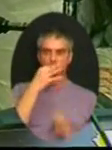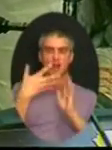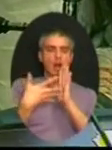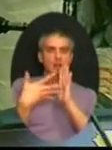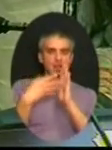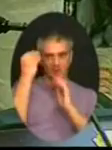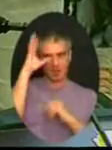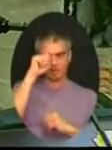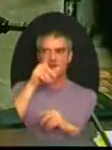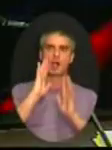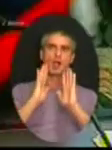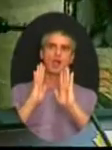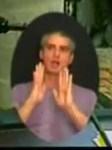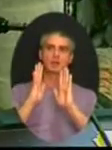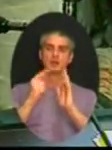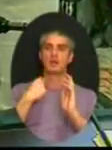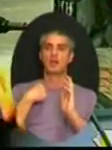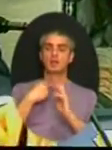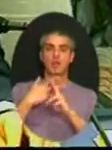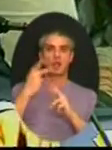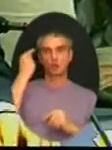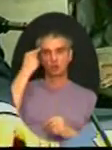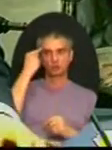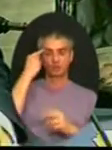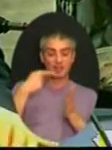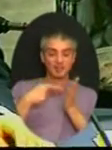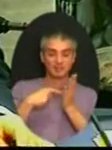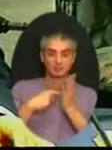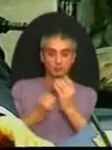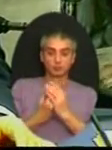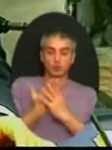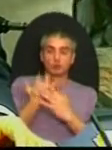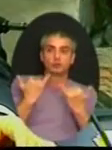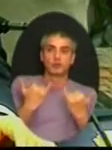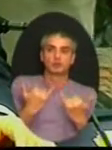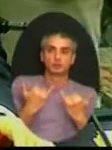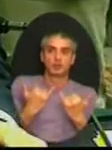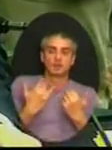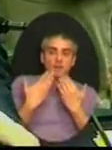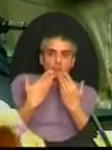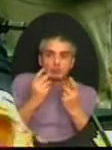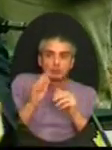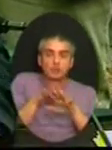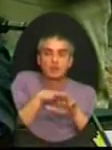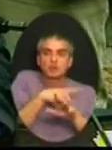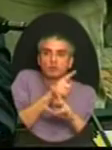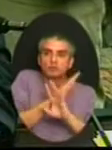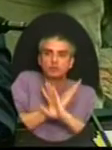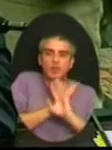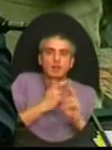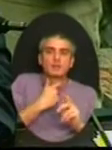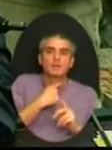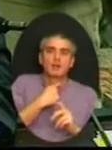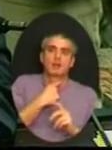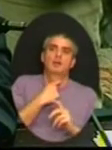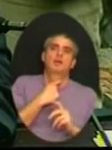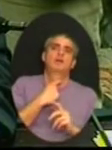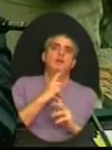ולהפיק לקחים, וככה הוא שיהיה. אני רק חושב שבנסיבות שנוצרו, בתחושה של הציבור, אין ברירה,